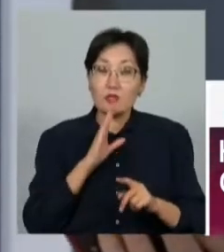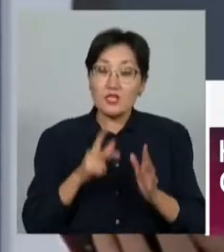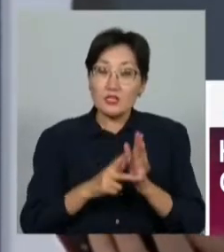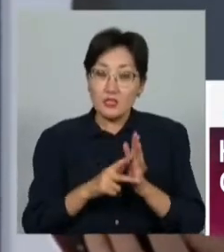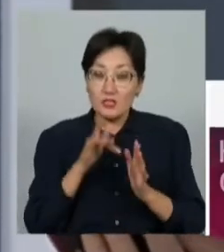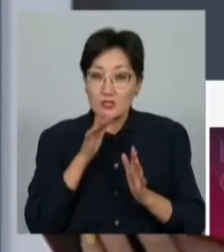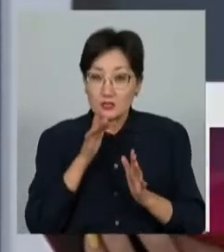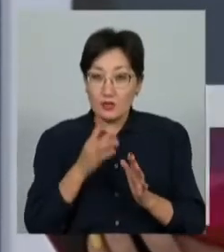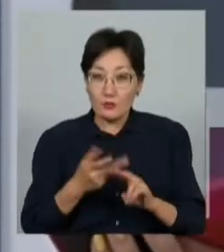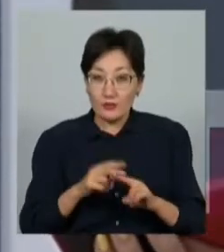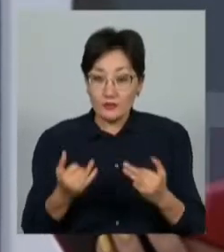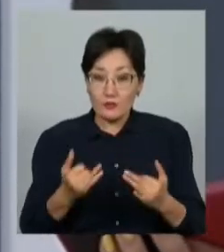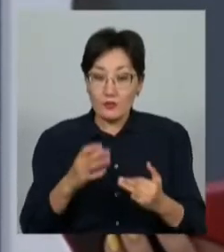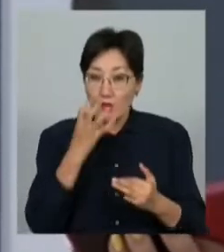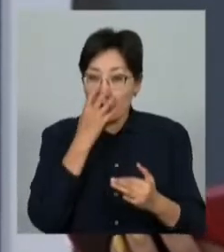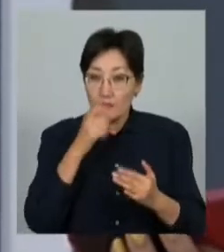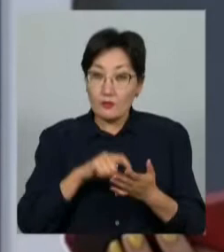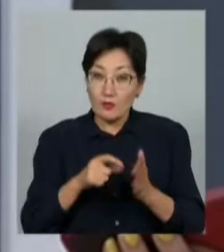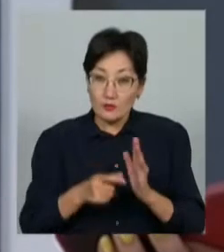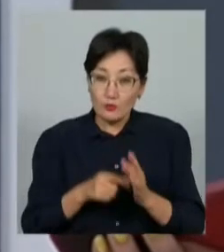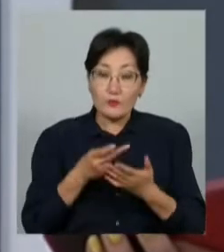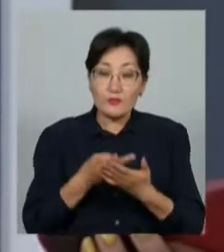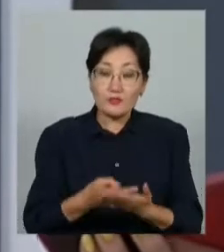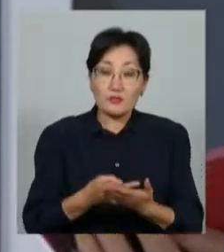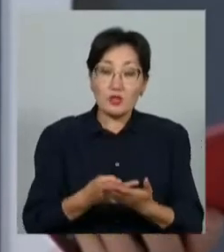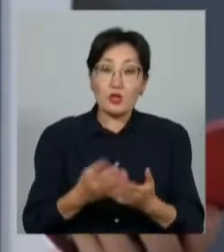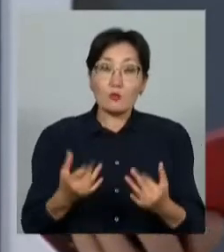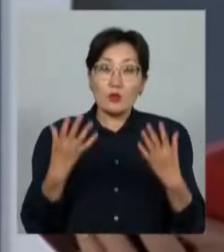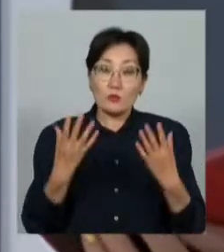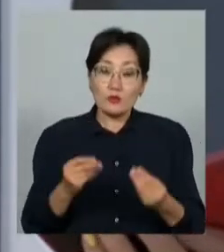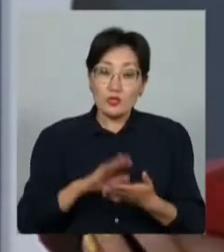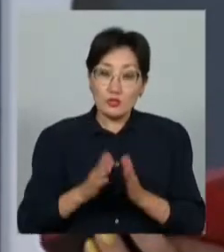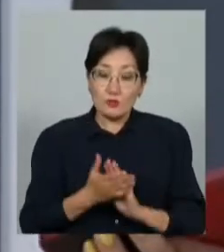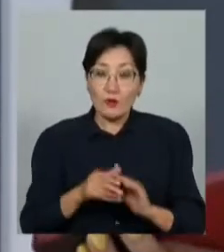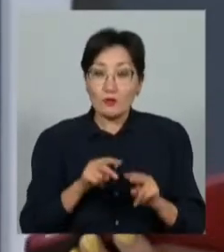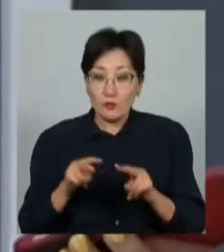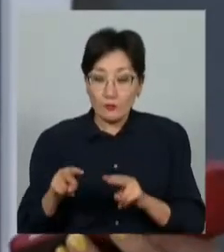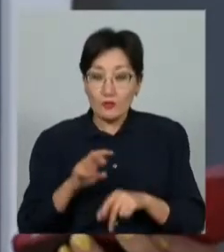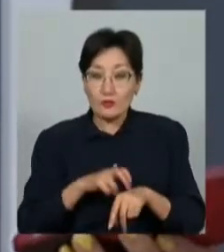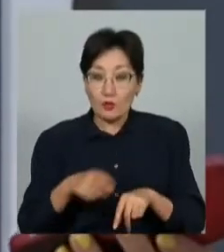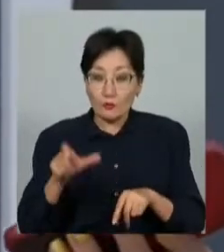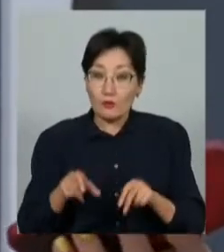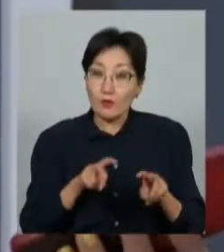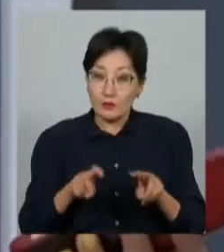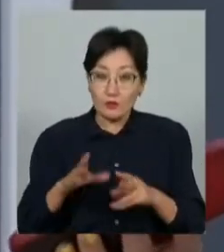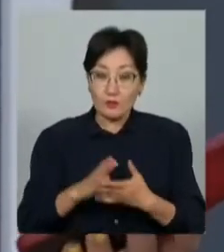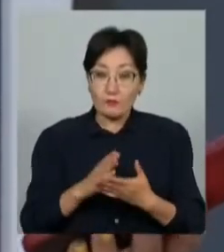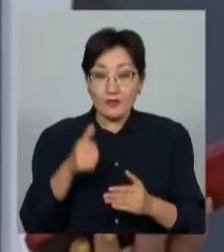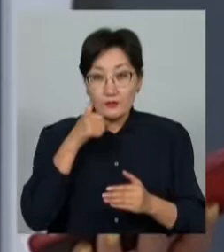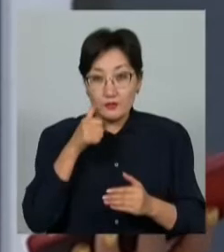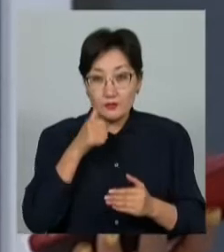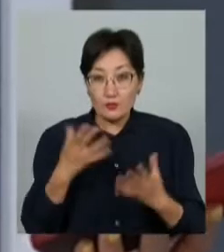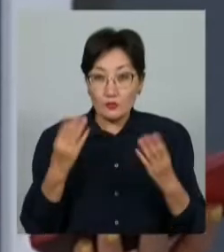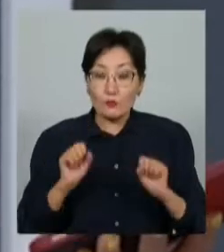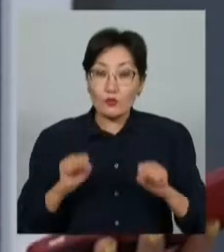8 жастағы, ол қазір әлі реанимацияда. Бүгінгі жағдайын бақылап қараймыз, дәрігерлердің бақылауында. Ертең